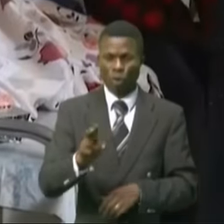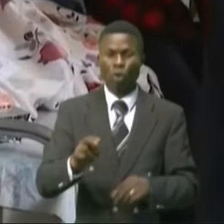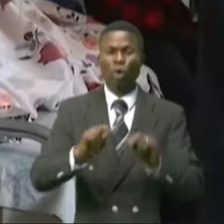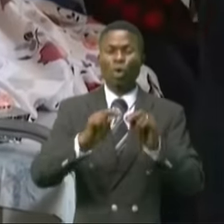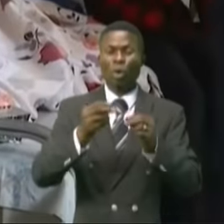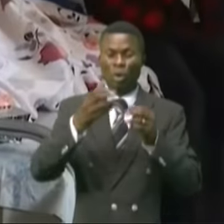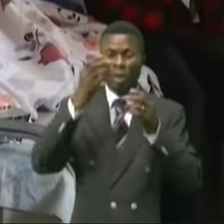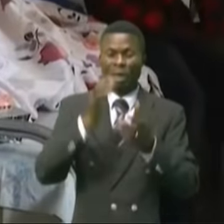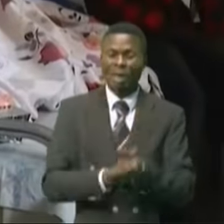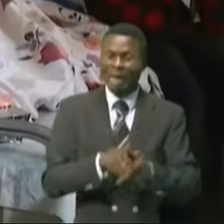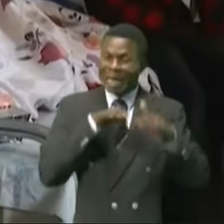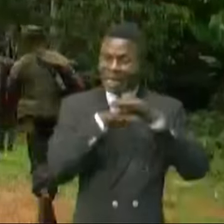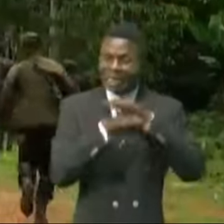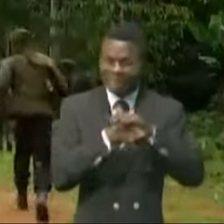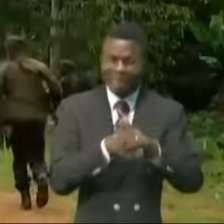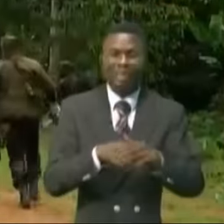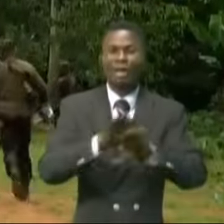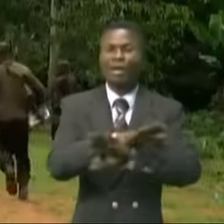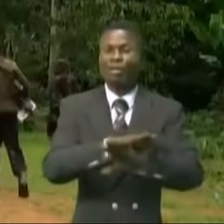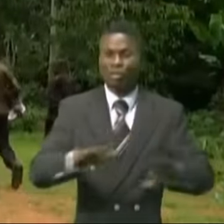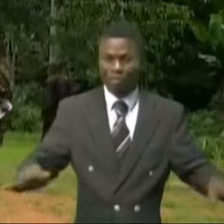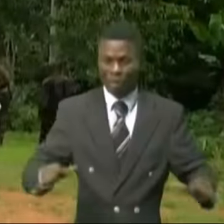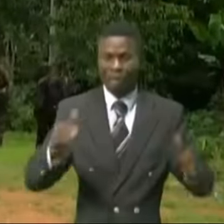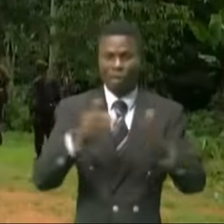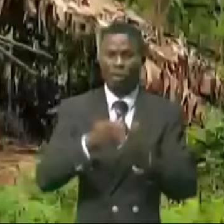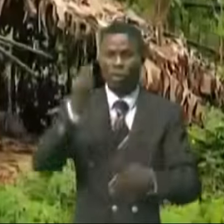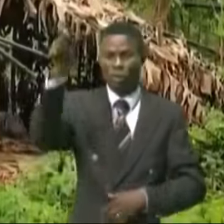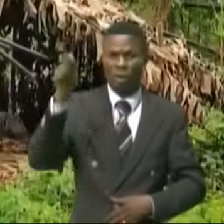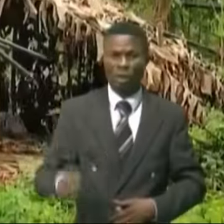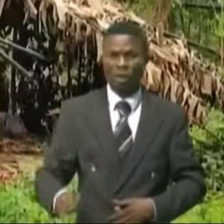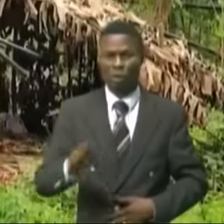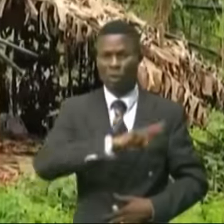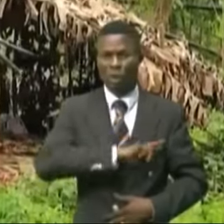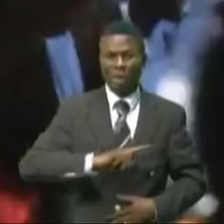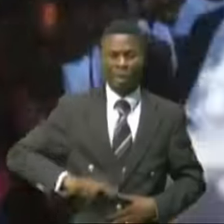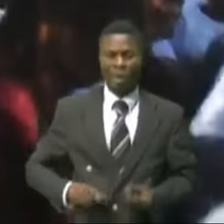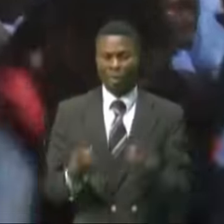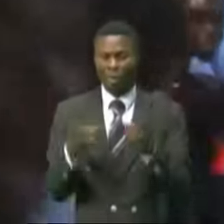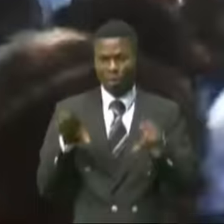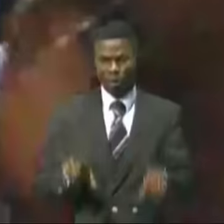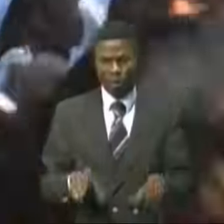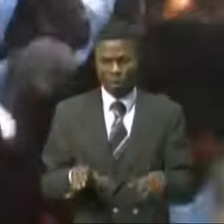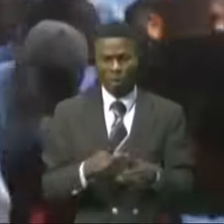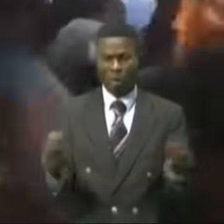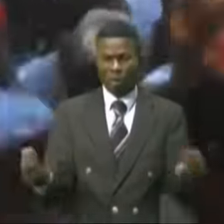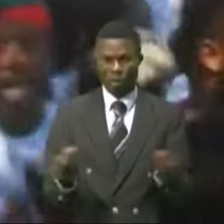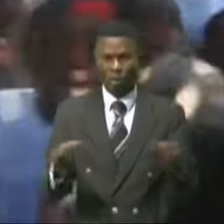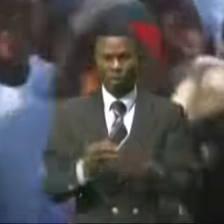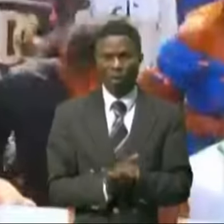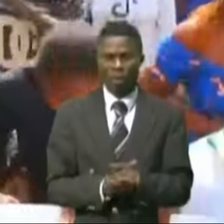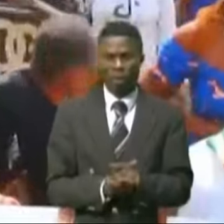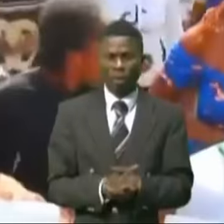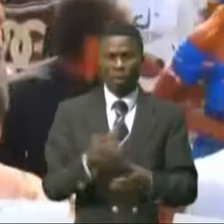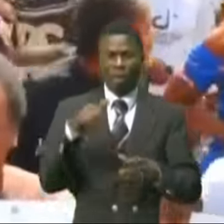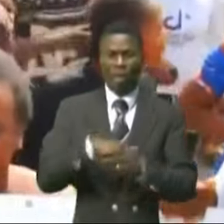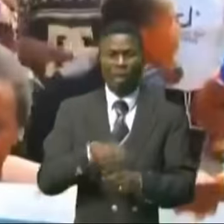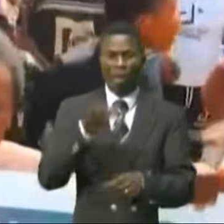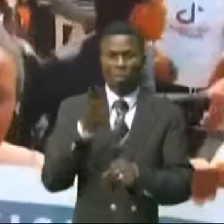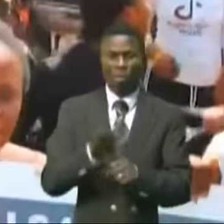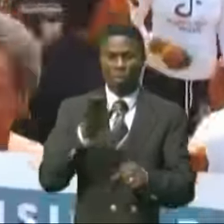enfin face à la résistance des forces armées de la République démocratique du Congo. C'est ainsi que dans ces